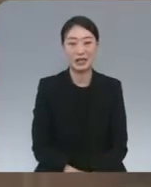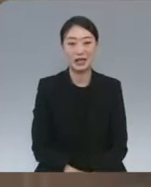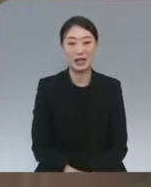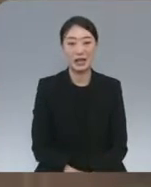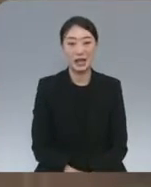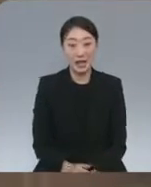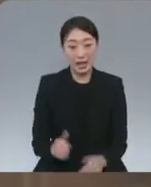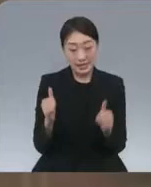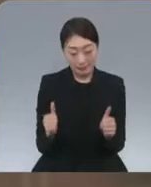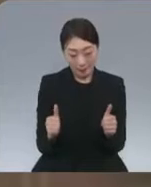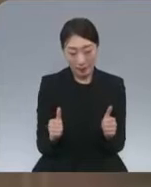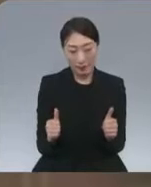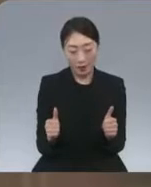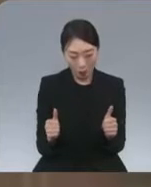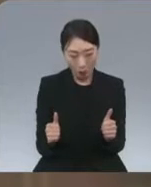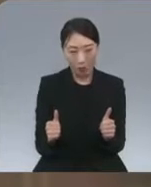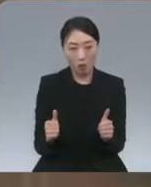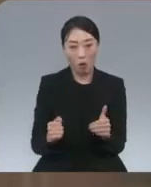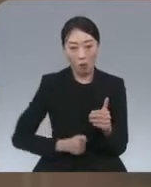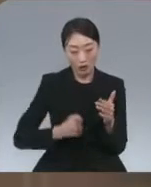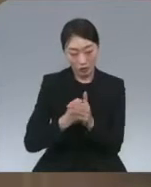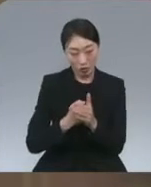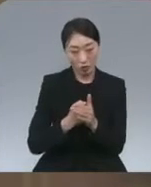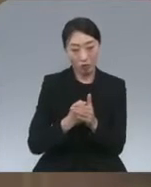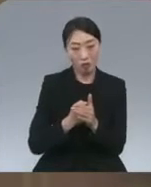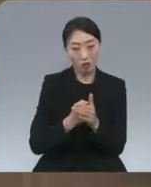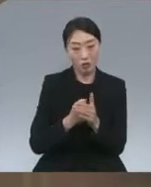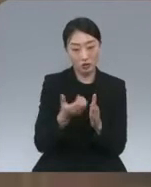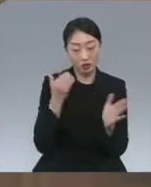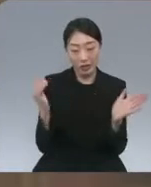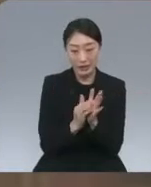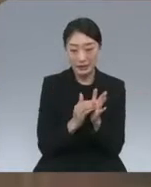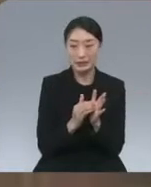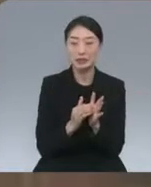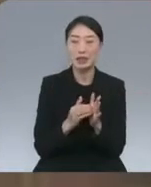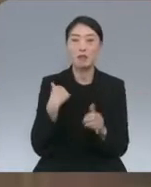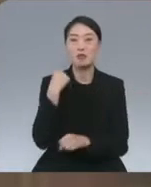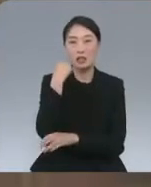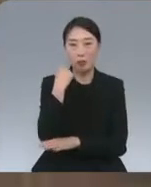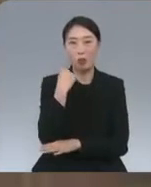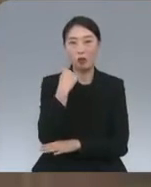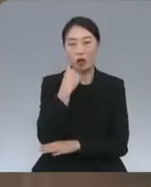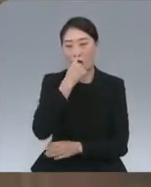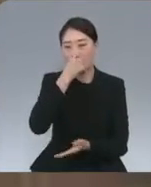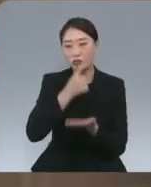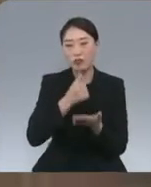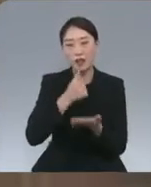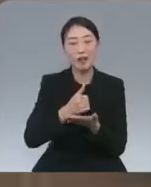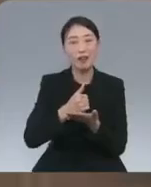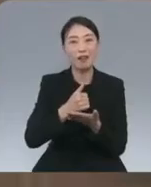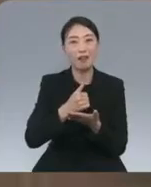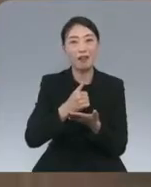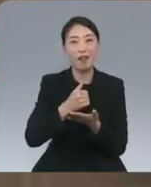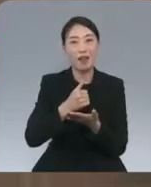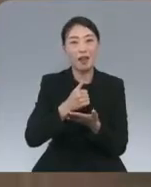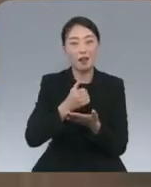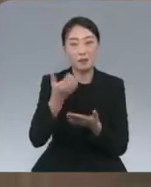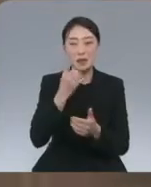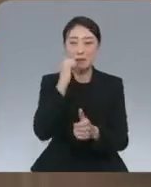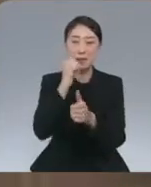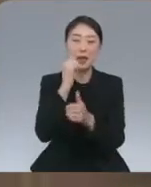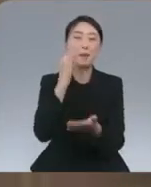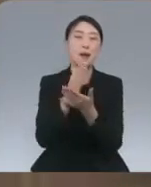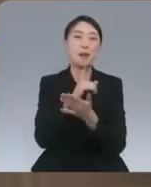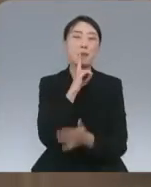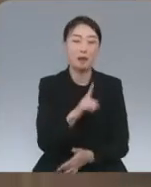susceptibles de profiter de la protection de la loi pourtant la constitution sud-coréenne reconnaît aussi les habitants nord-coréen comme des citoyens